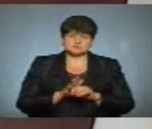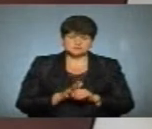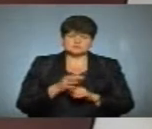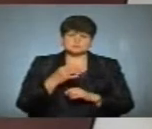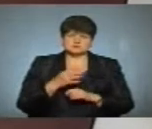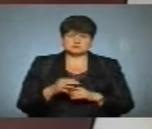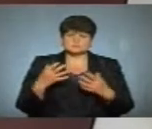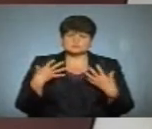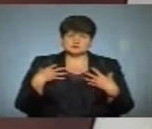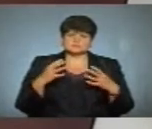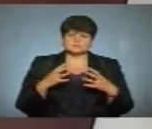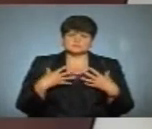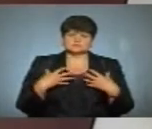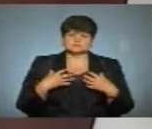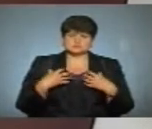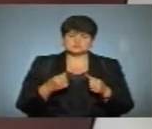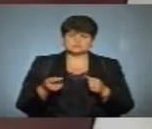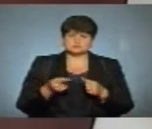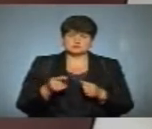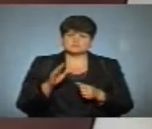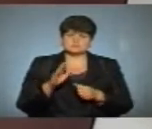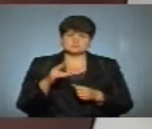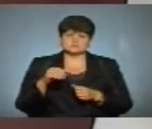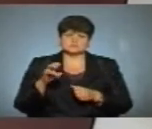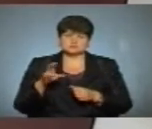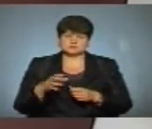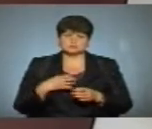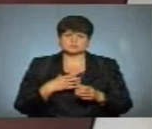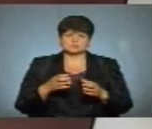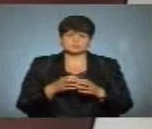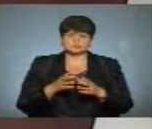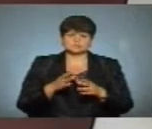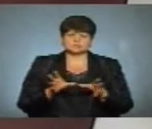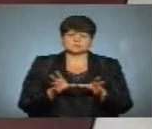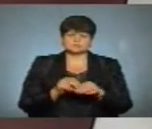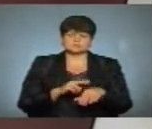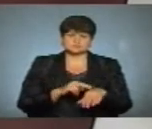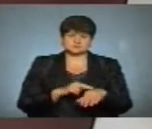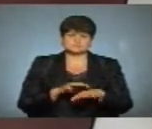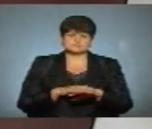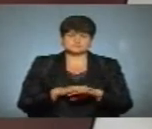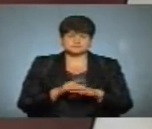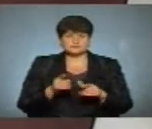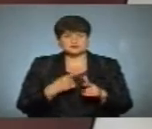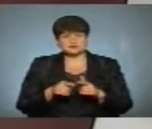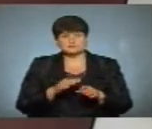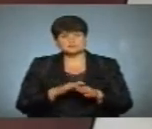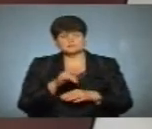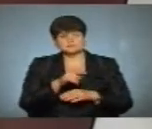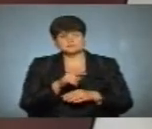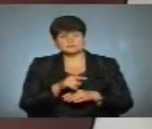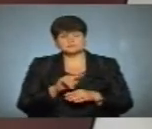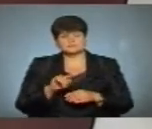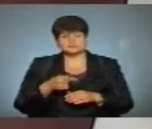Василь Данчак. Наша знімальна група побувала на тернопільському центральному ринку з поліцейськими. Чи дотримуються там вимог, Діана